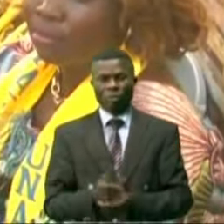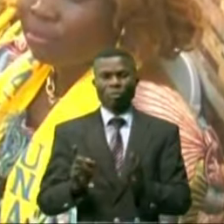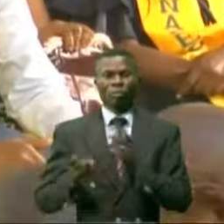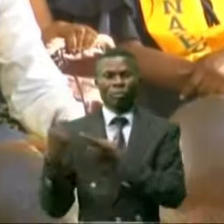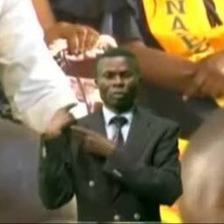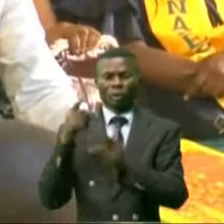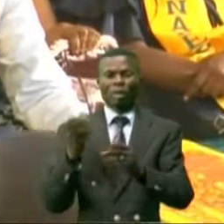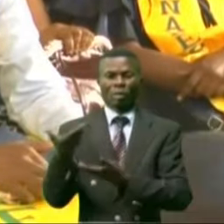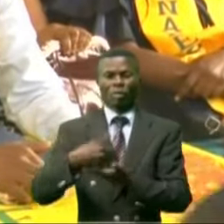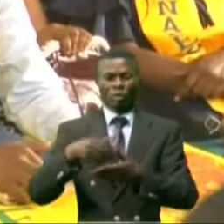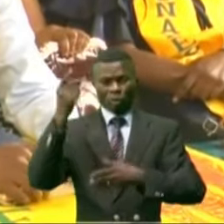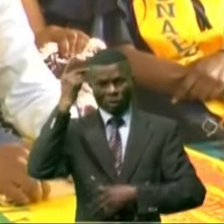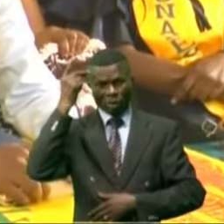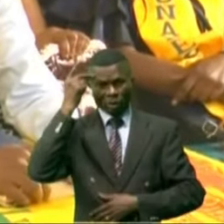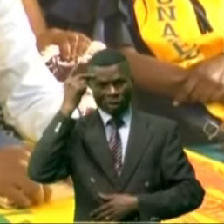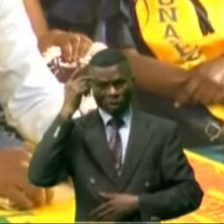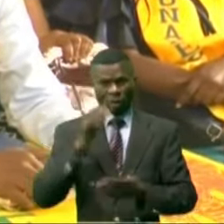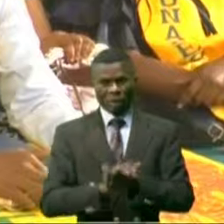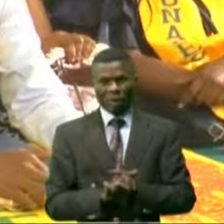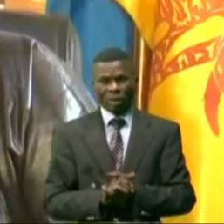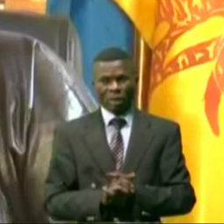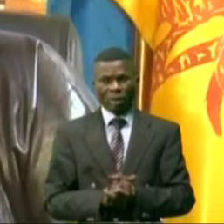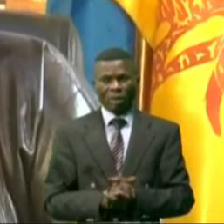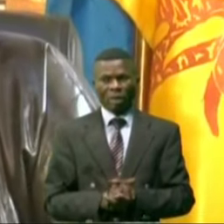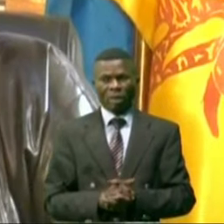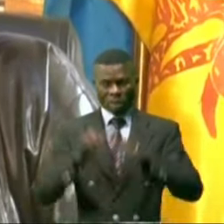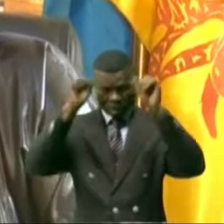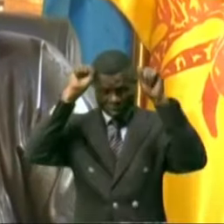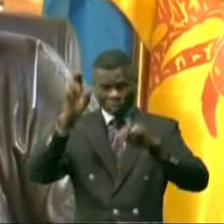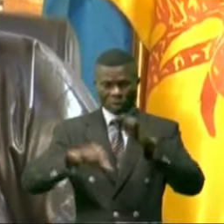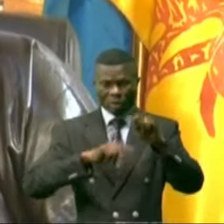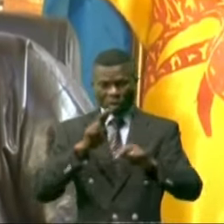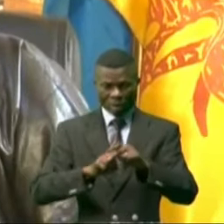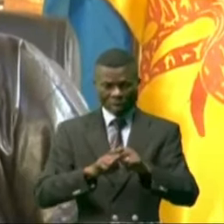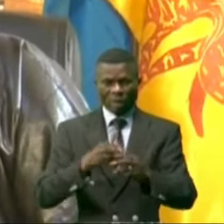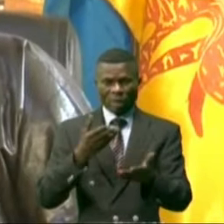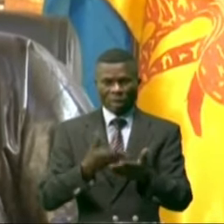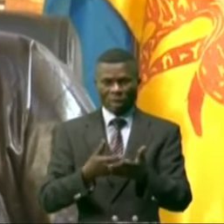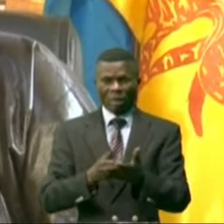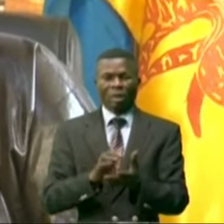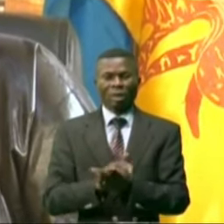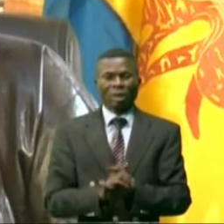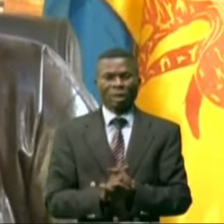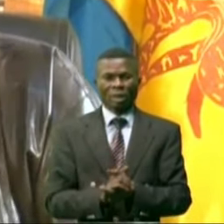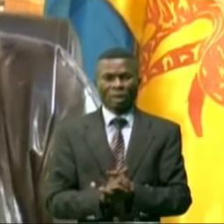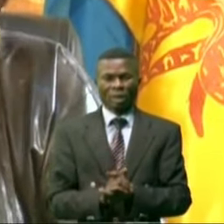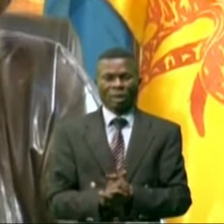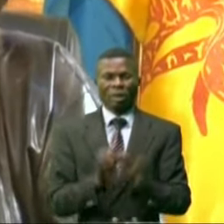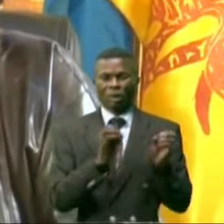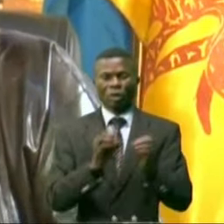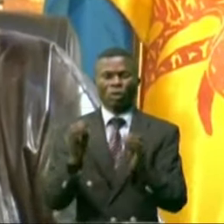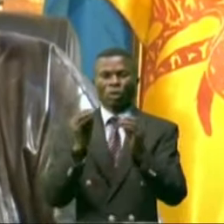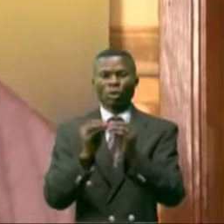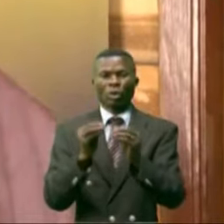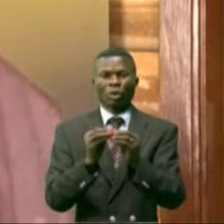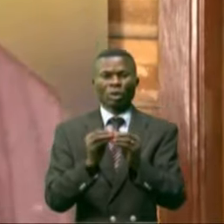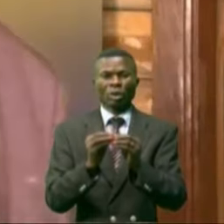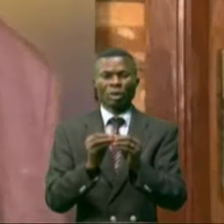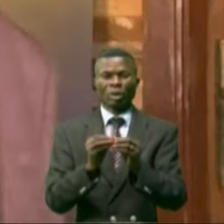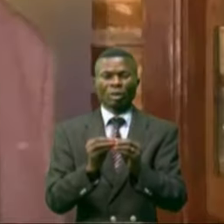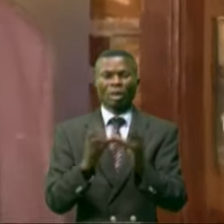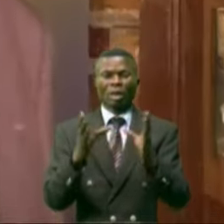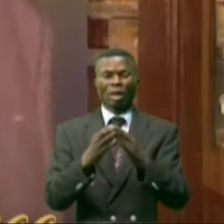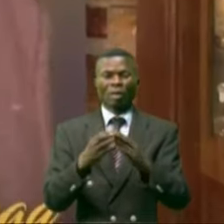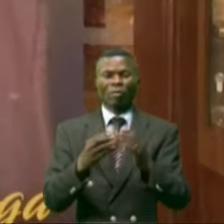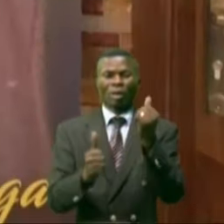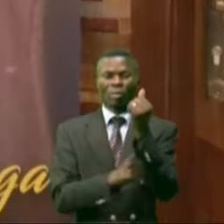à Kinshasa, la présidente nationale de l'UNAFEC, Mireille Massangou Bibi Moloko, a tenu une réunion de crise avec les